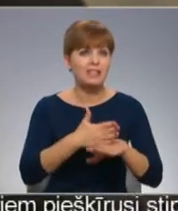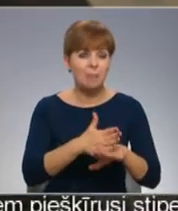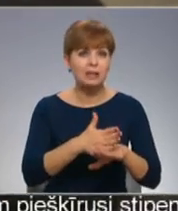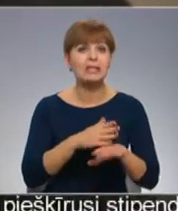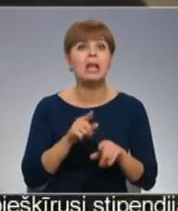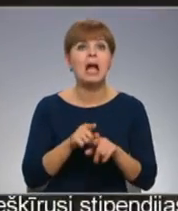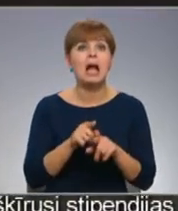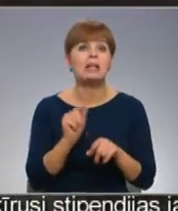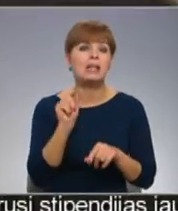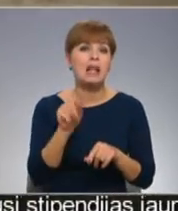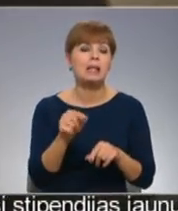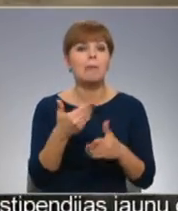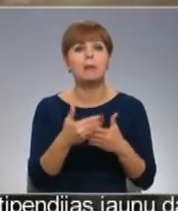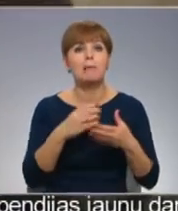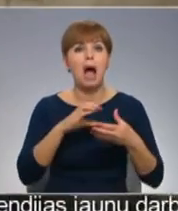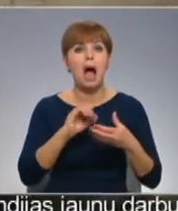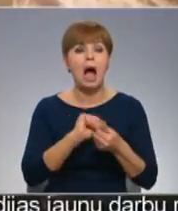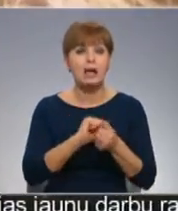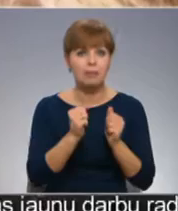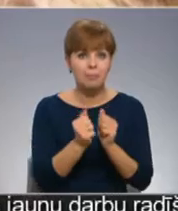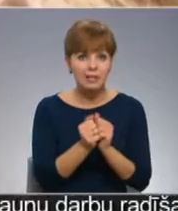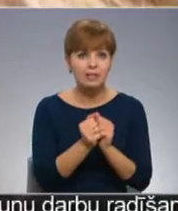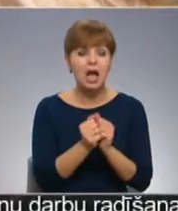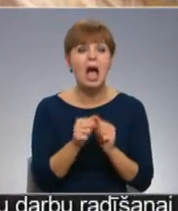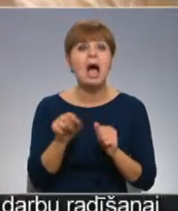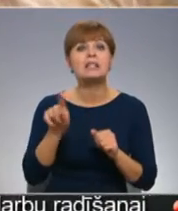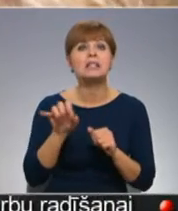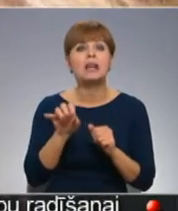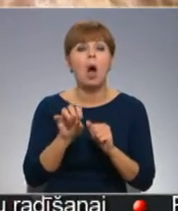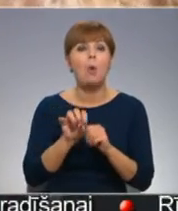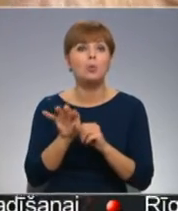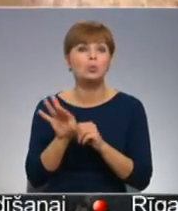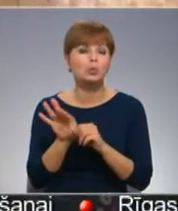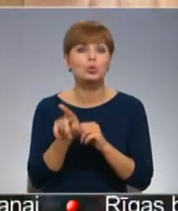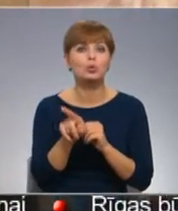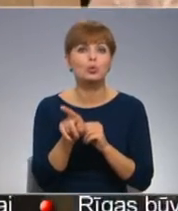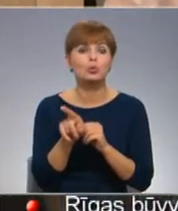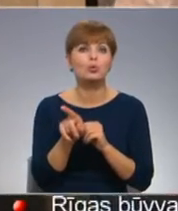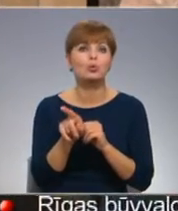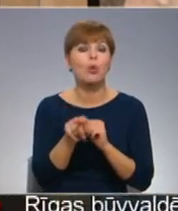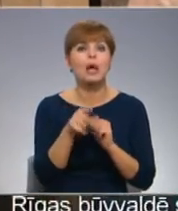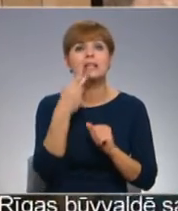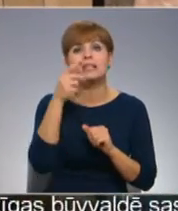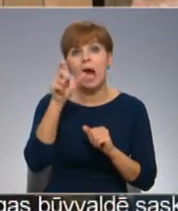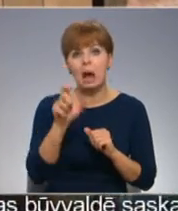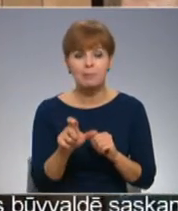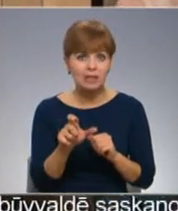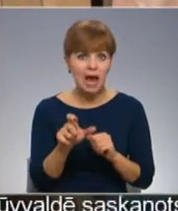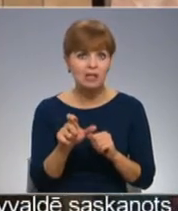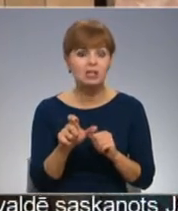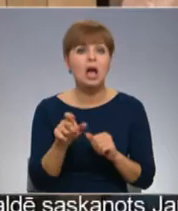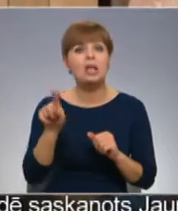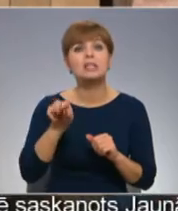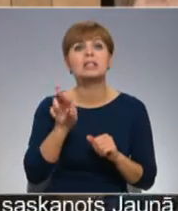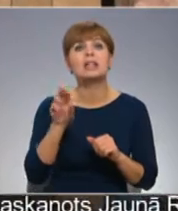tajā netrāpās kāds akmenīts vai kaut kas tāds. Tā par strausu olu izturību saka Latvijā lielākā strausu fermas saimnieks Pēters Gobzemes no